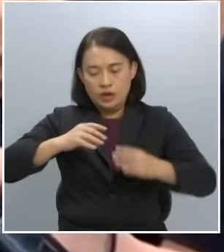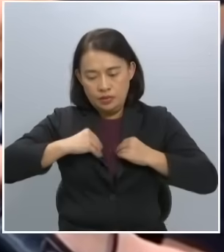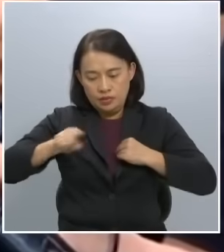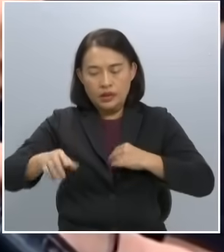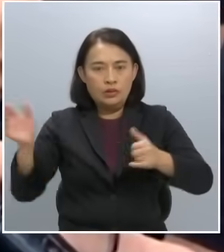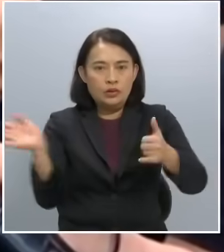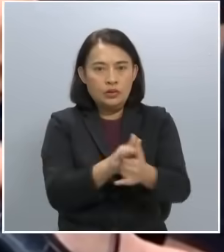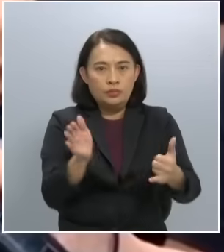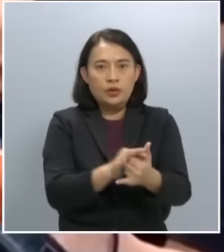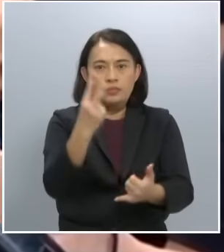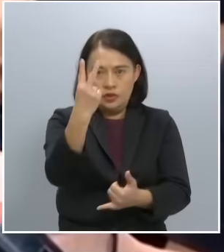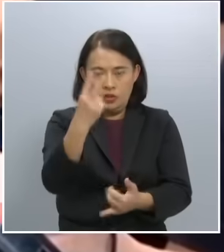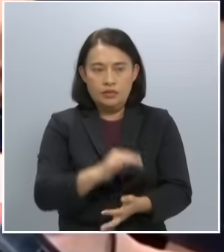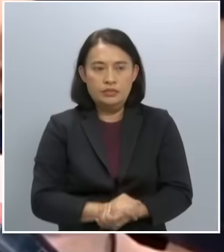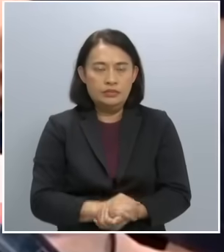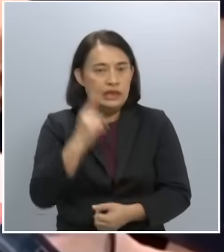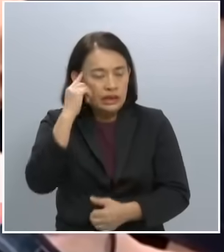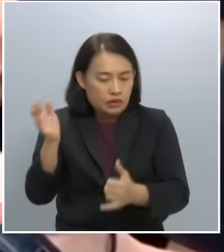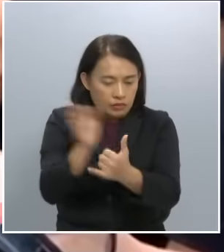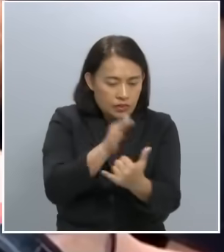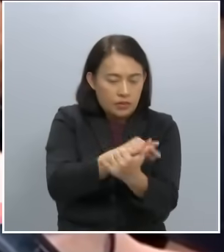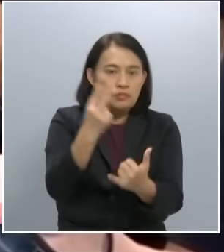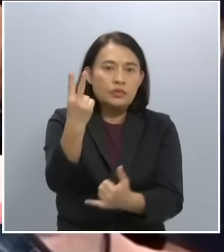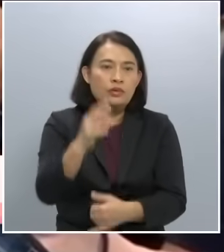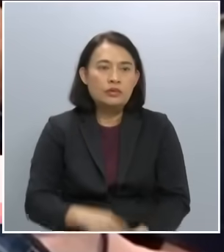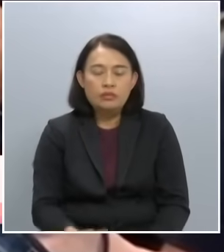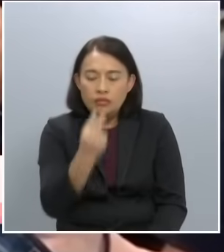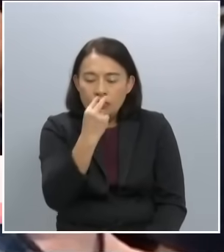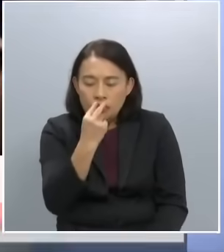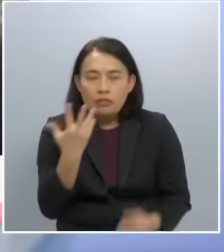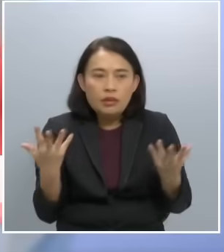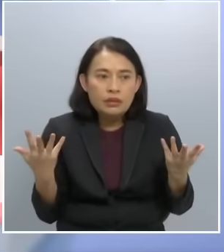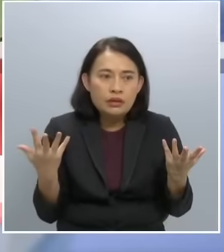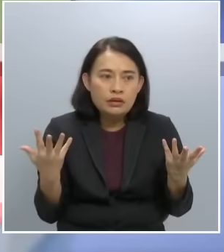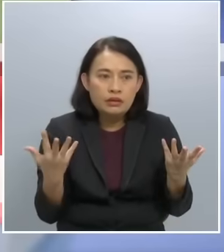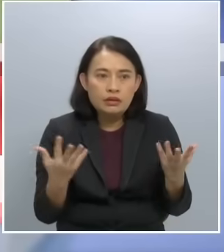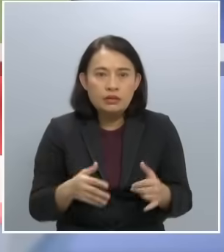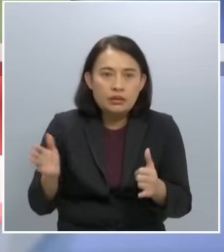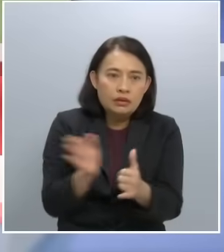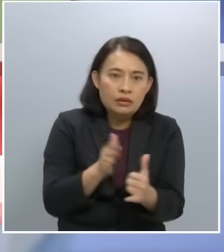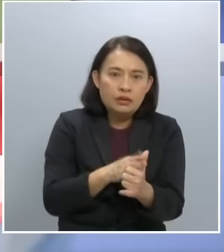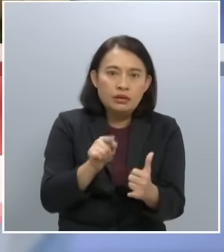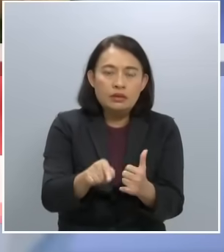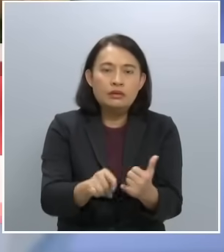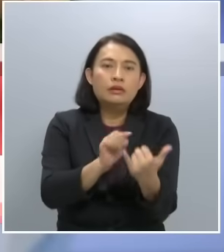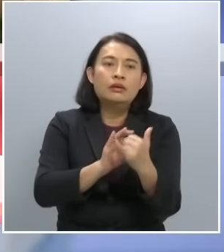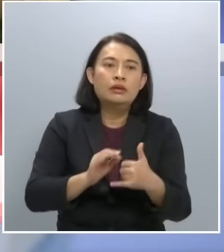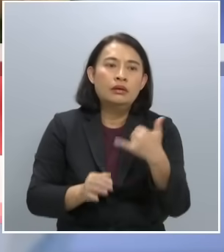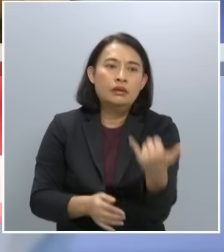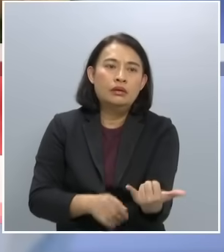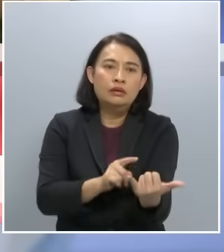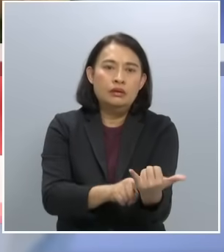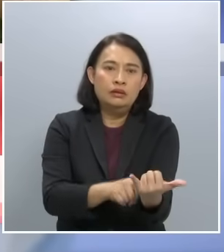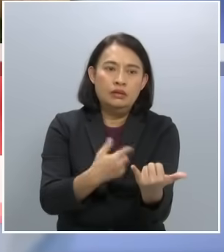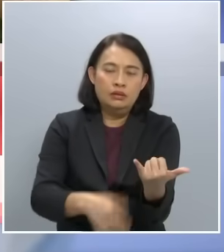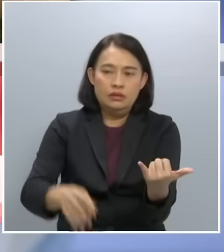ทีพี่ตบ 2ทีอ่ะพี่จะหมดขาดอากาศหายใจเลยหรอคะ 2ทีของเขาก็คือพี่หนูลงไปนอนกับพื้นน่ะเขาบอก